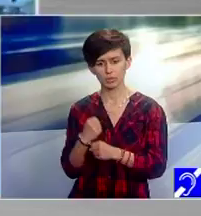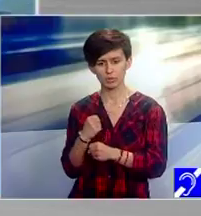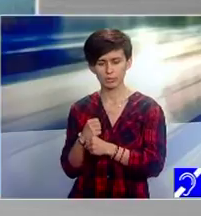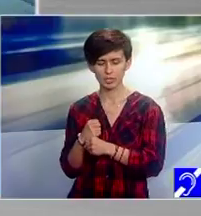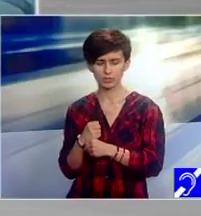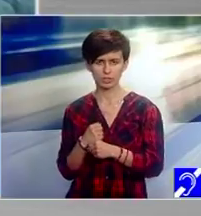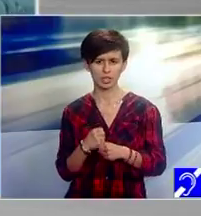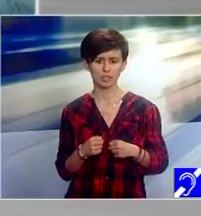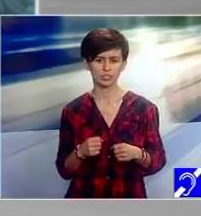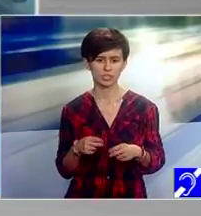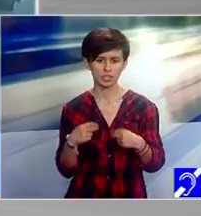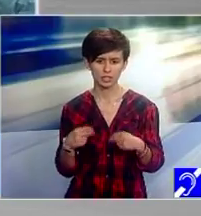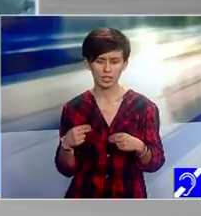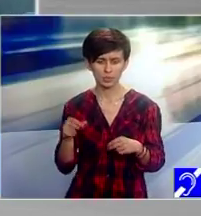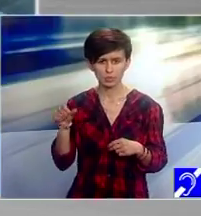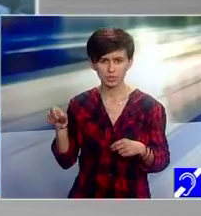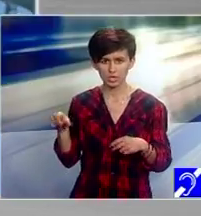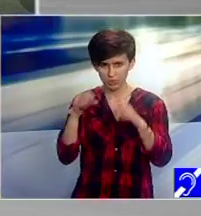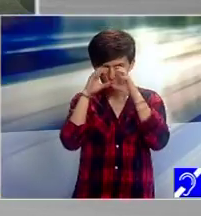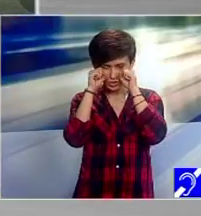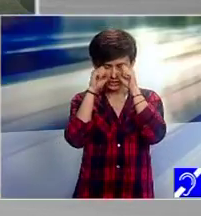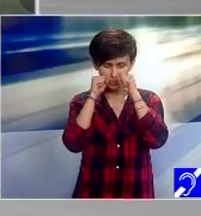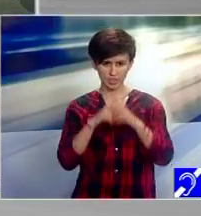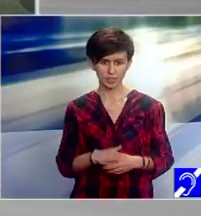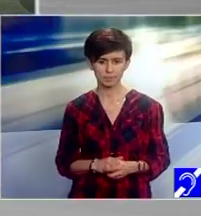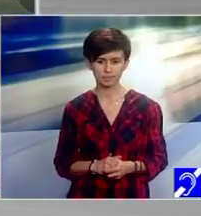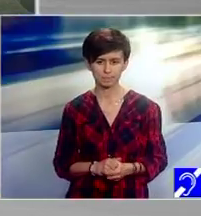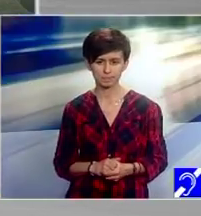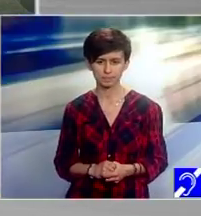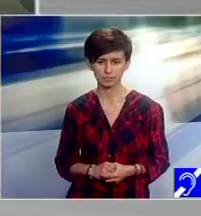deficiențe de vedere. Da.